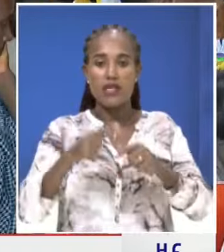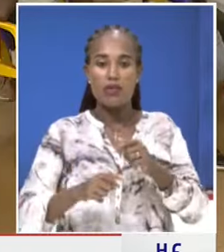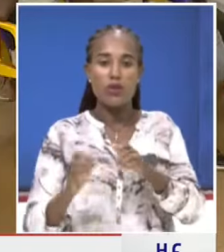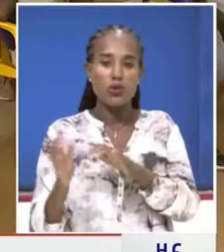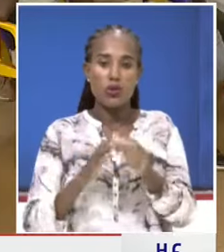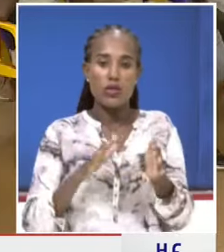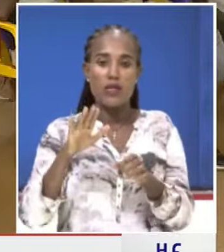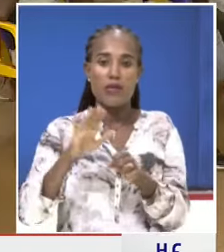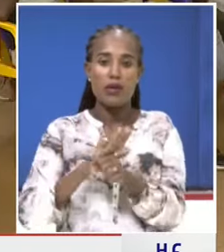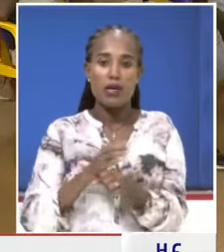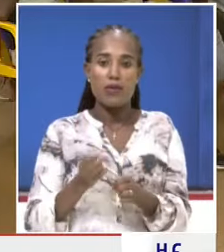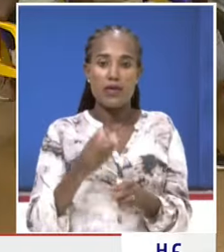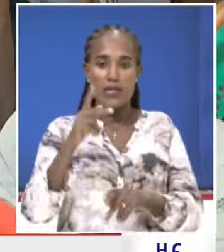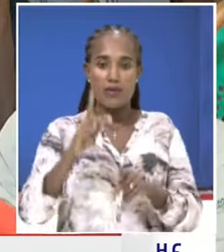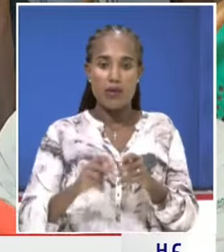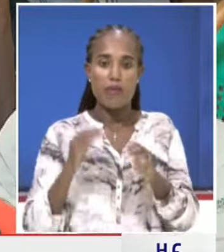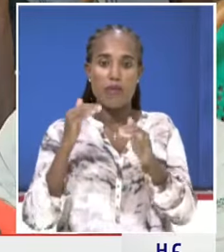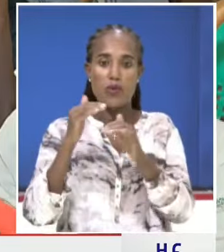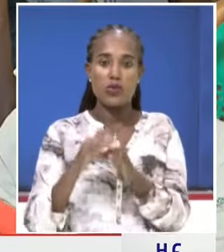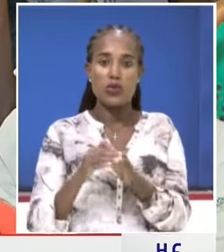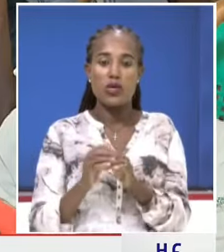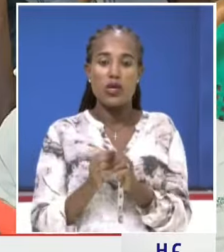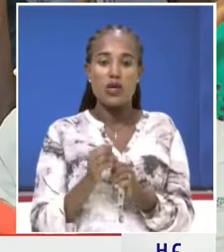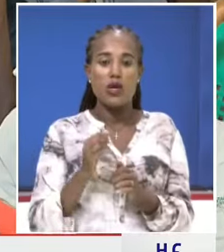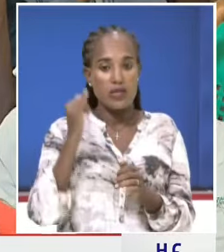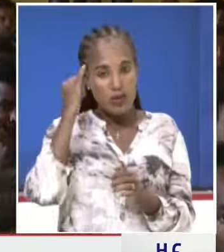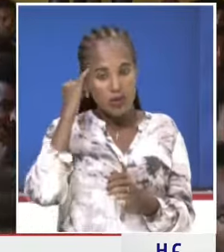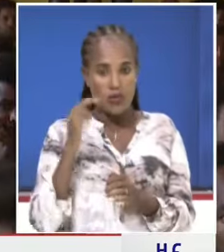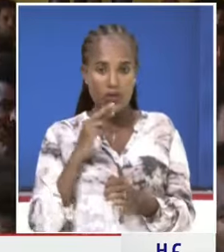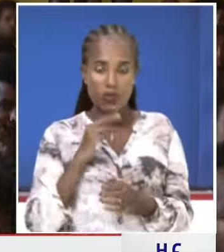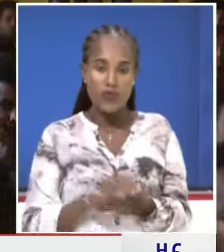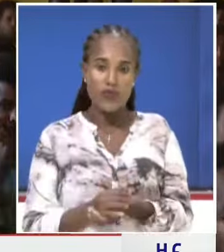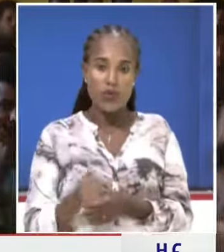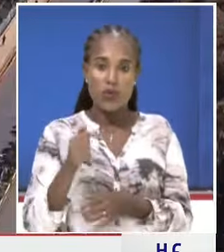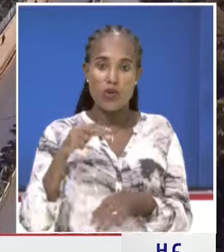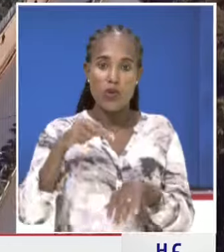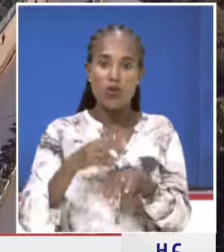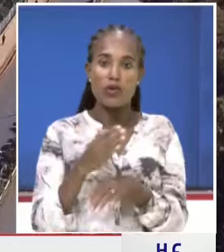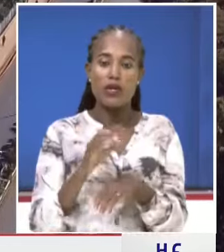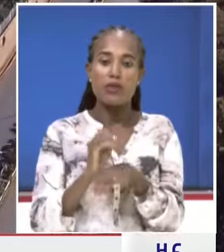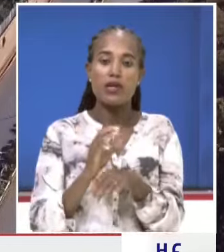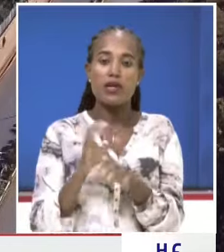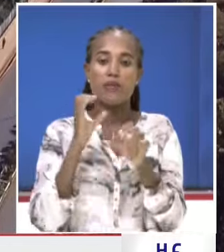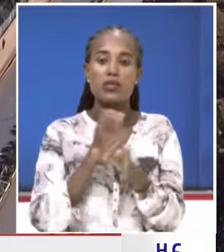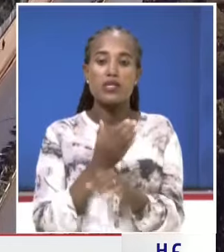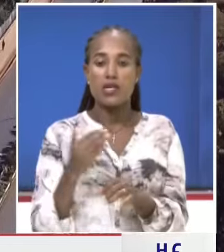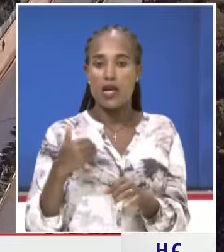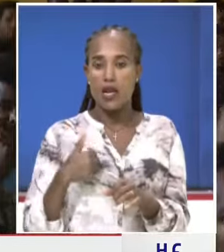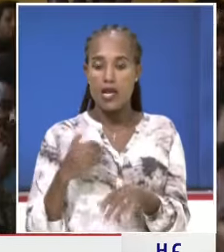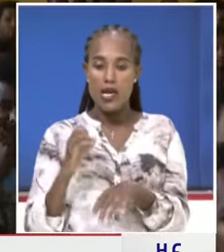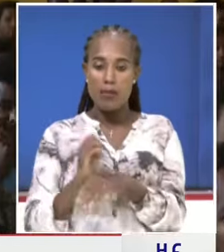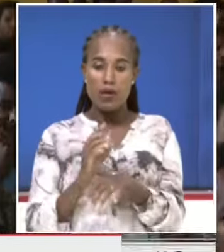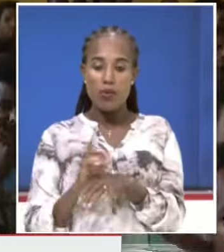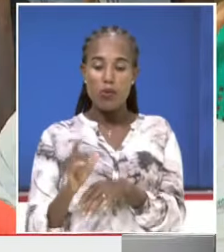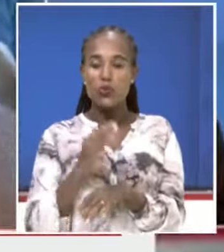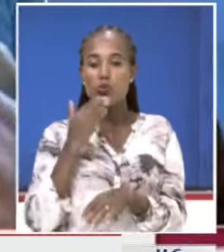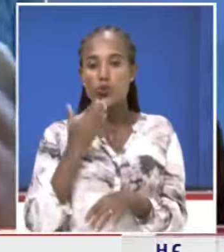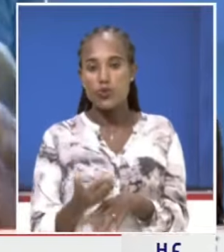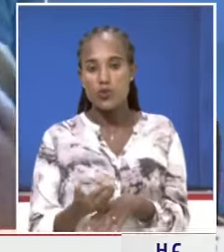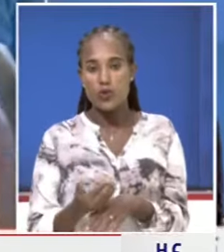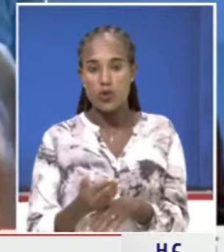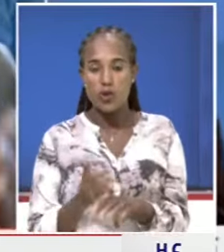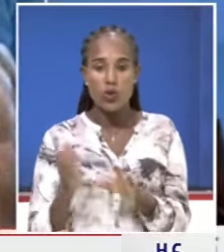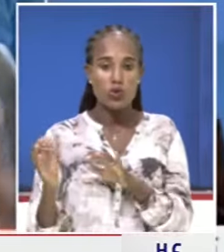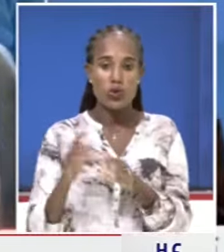ጦርነት ይብቃን? የበርካታ ህዝባዊ መድረኮች የወለዳቸው ሀሳቦች ናቸው። ዋናው ቁም ነገሩ በምክክር የሚጨረስ ነገር ካለ በምክክር ቢሆን ቆንጆ ነው።